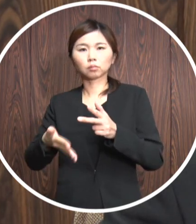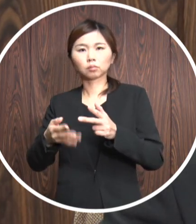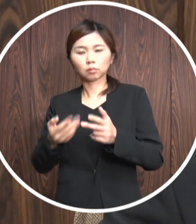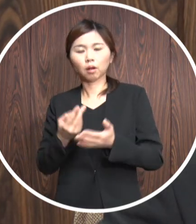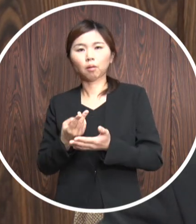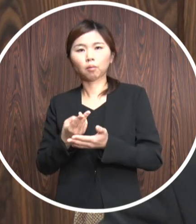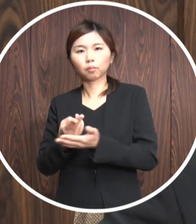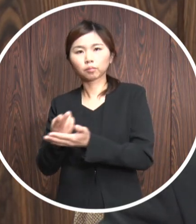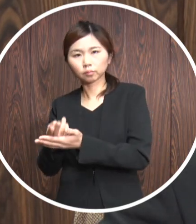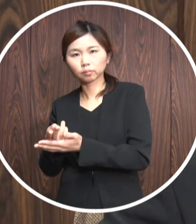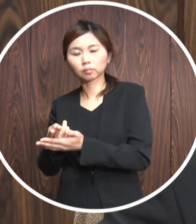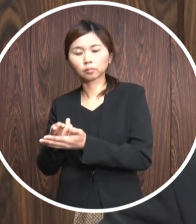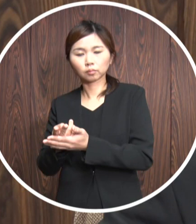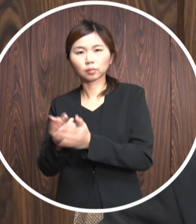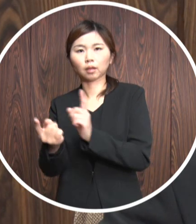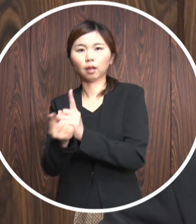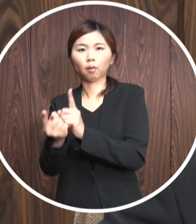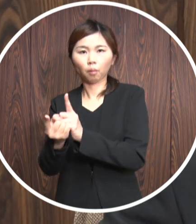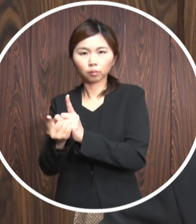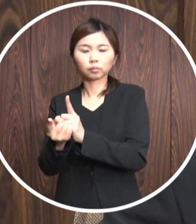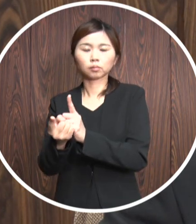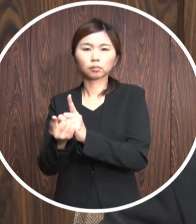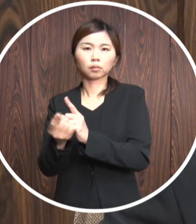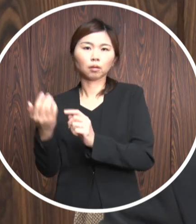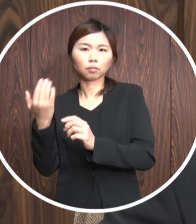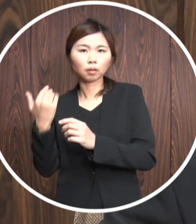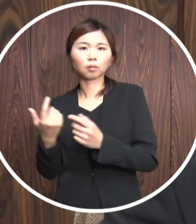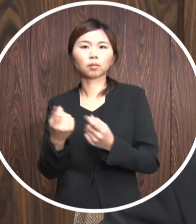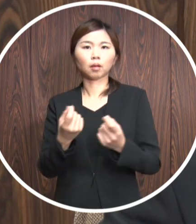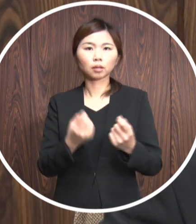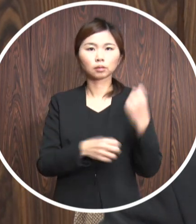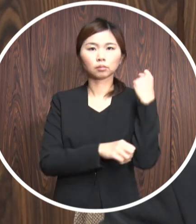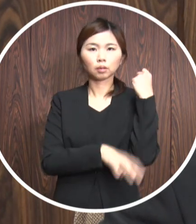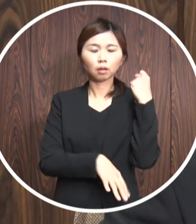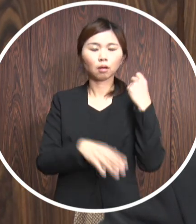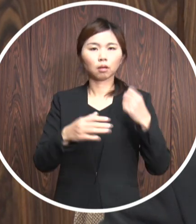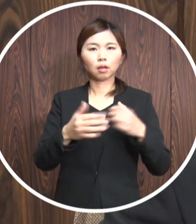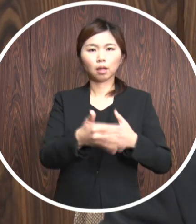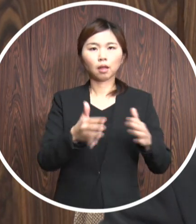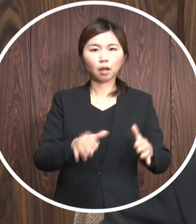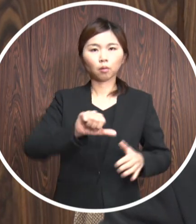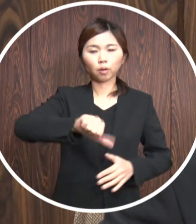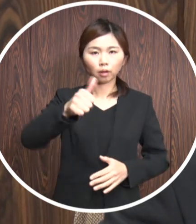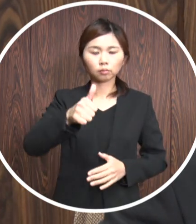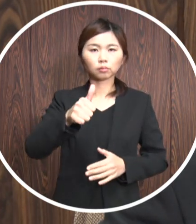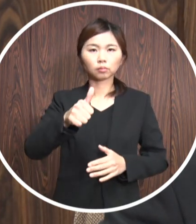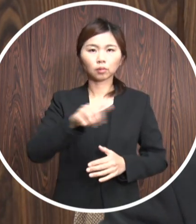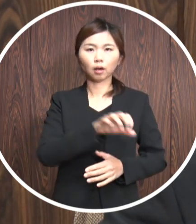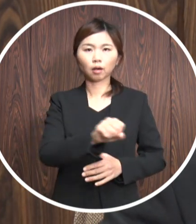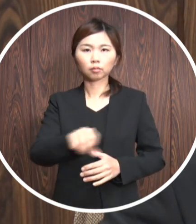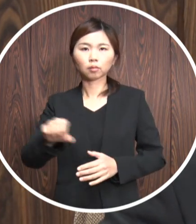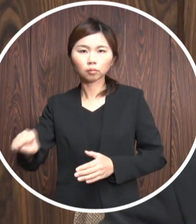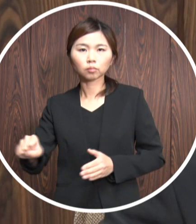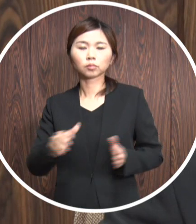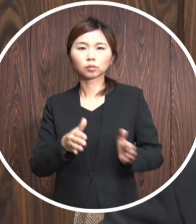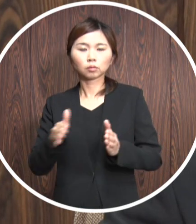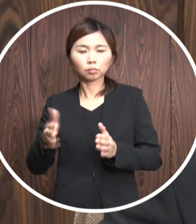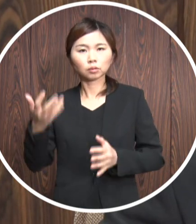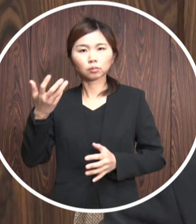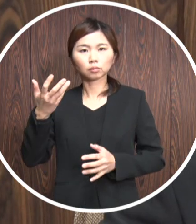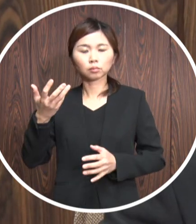し同様の過程に基づき500質の確保を目標としておりまして